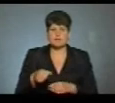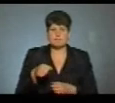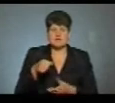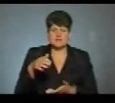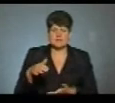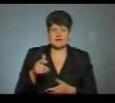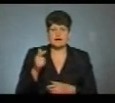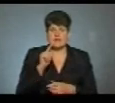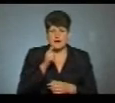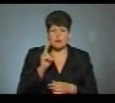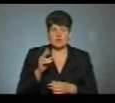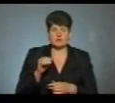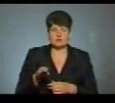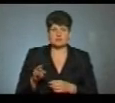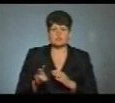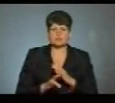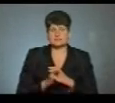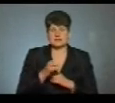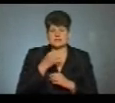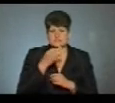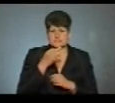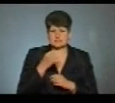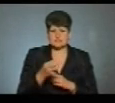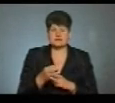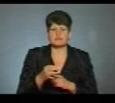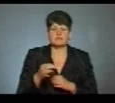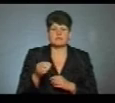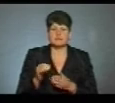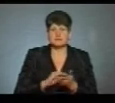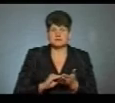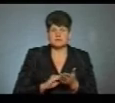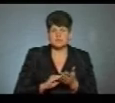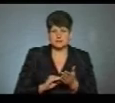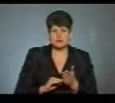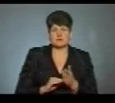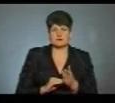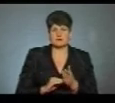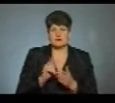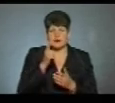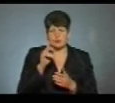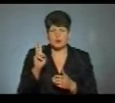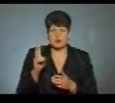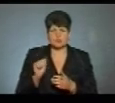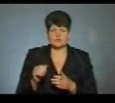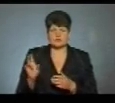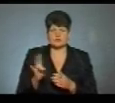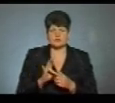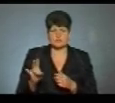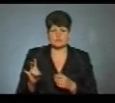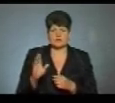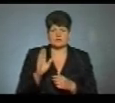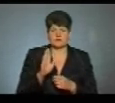парафіяни греко-католицької церкви, розповів синкл Тернопільсько-Зборівської архієпархії Української греко-католицької церкви отець Віталій